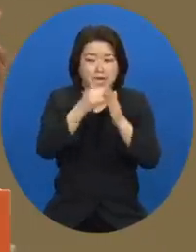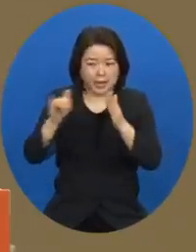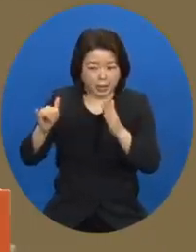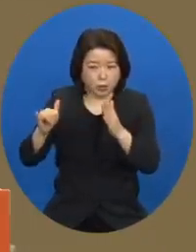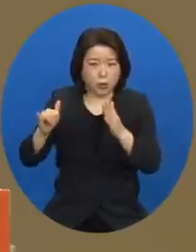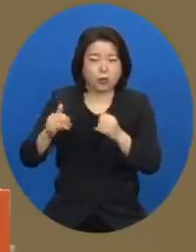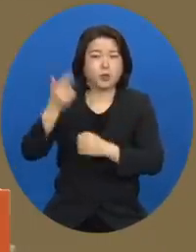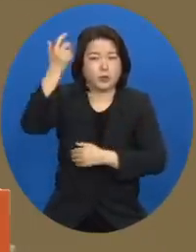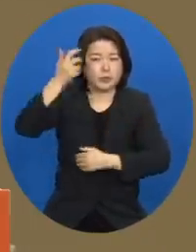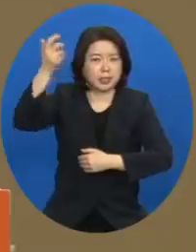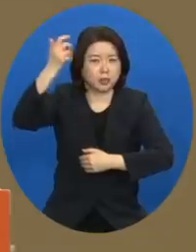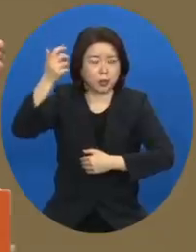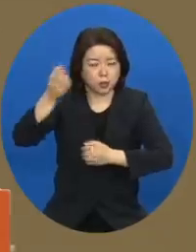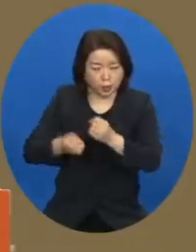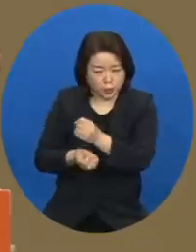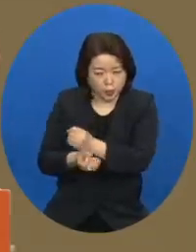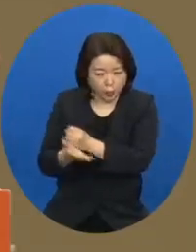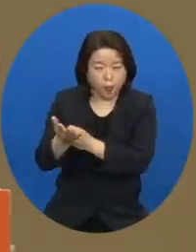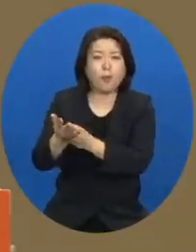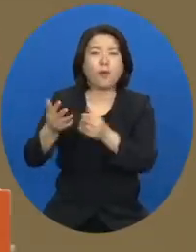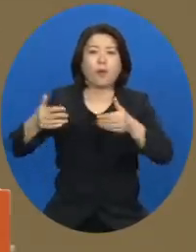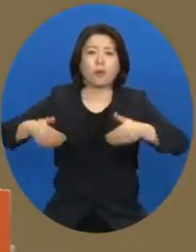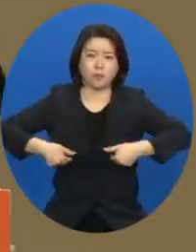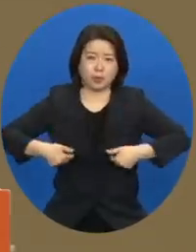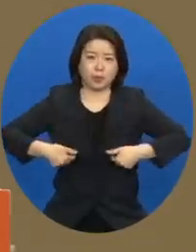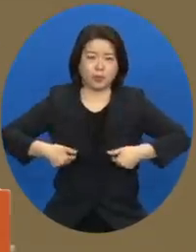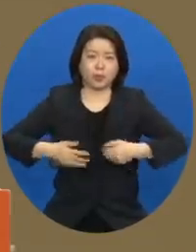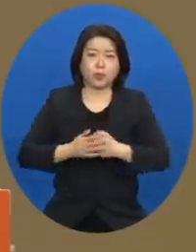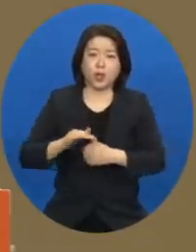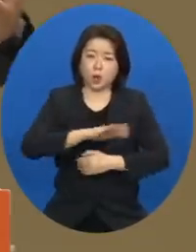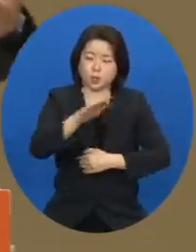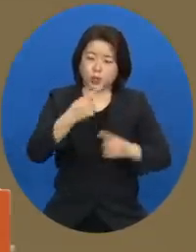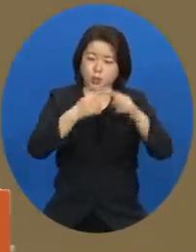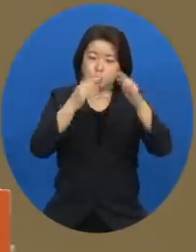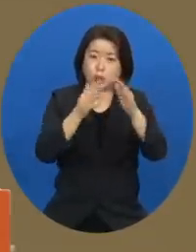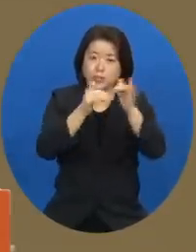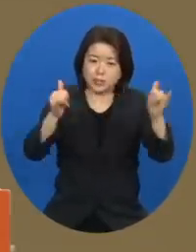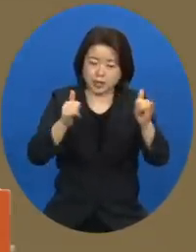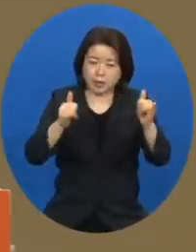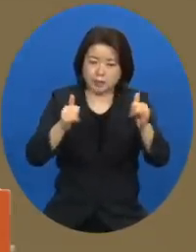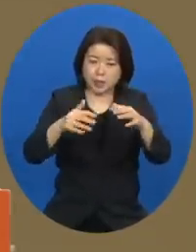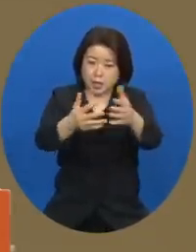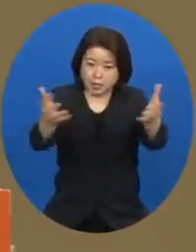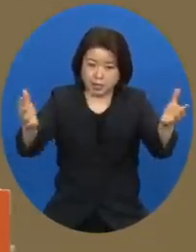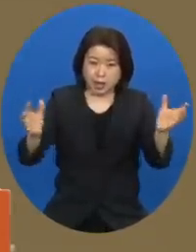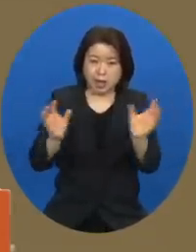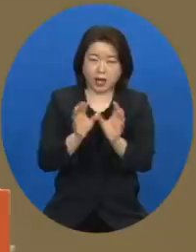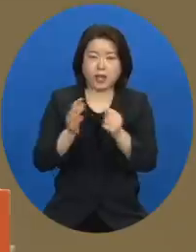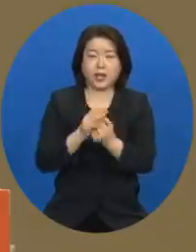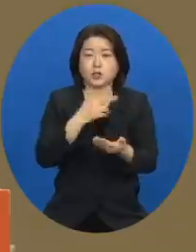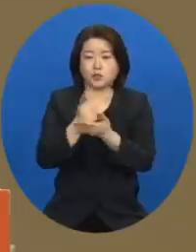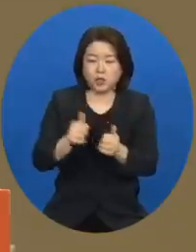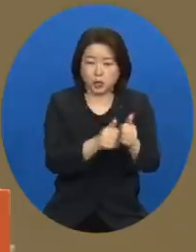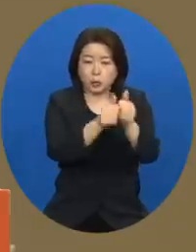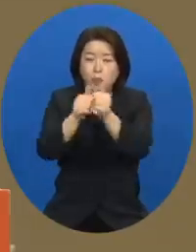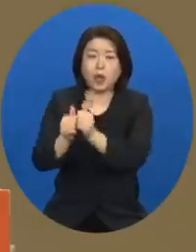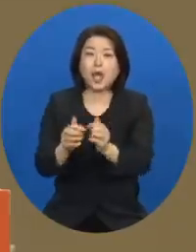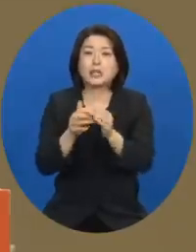가족들에게 영적으로 영향력을 끼치고 우리 교우들 사이에 서로 주님과 동행하는